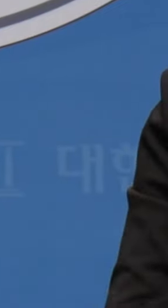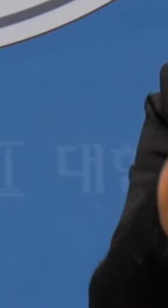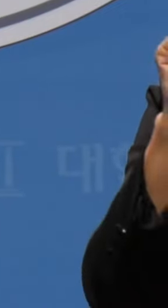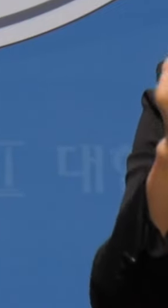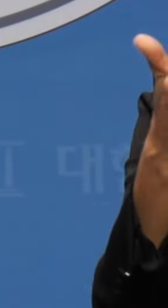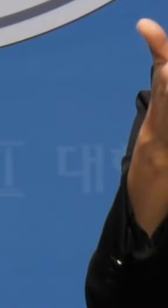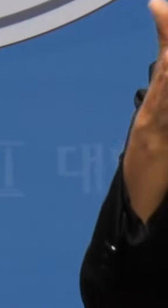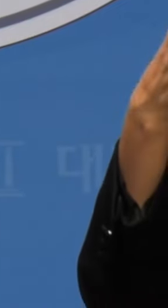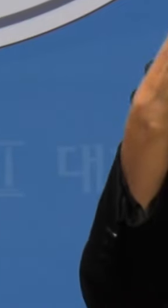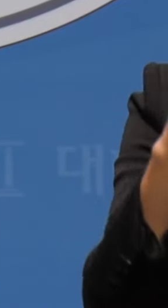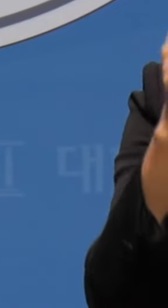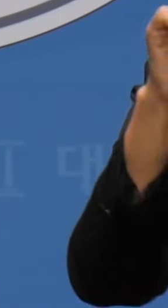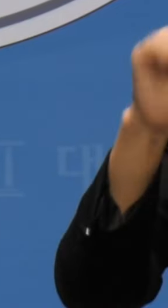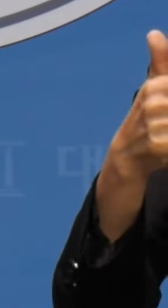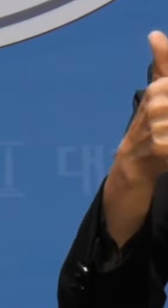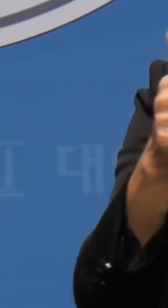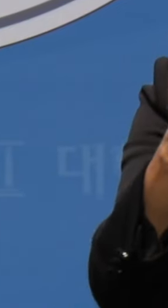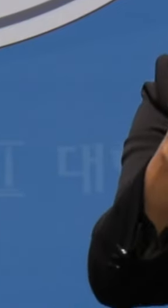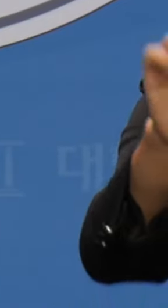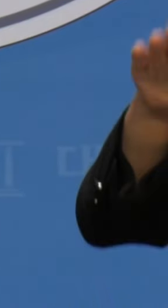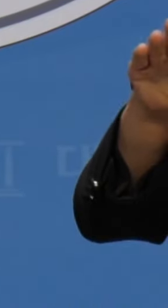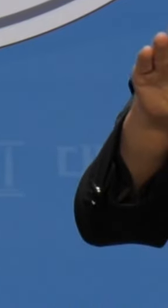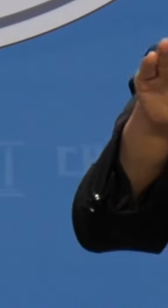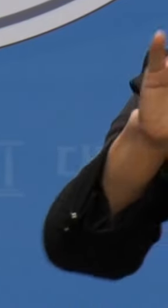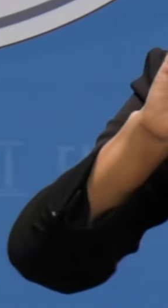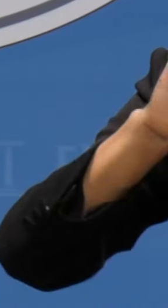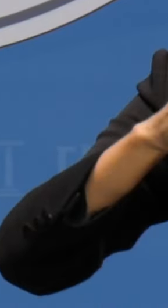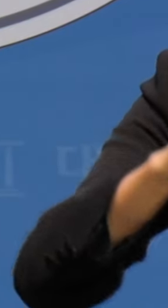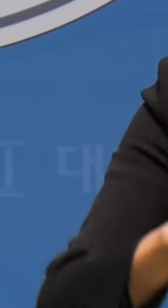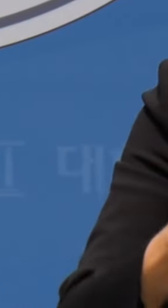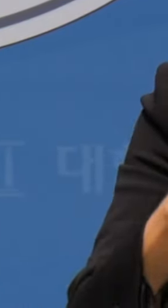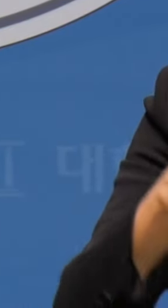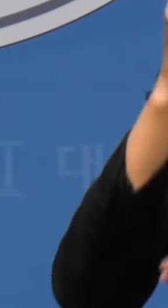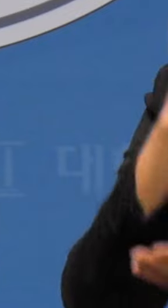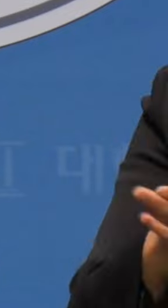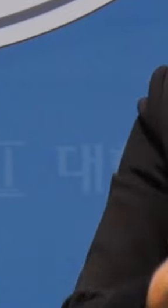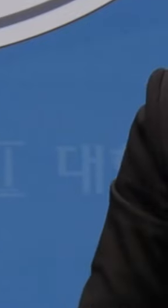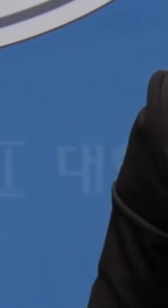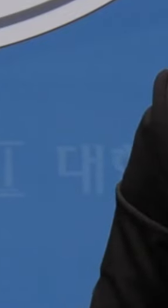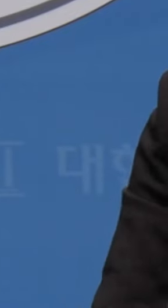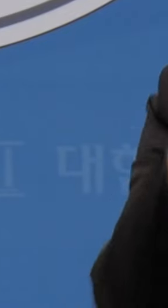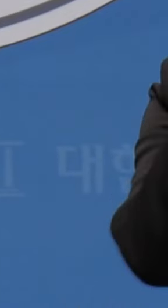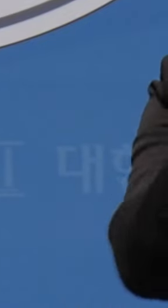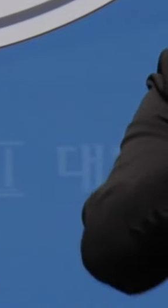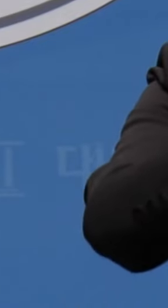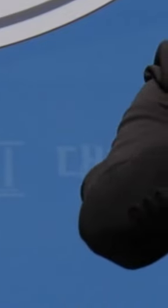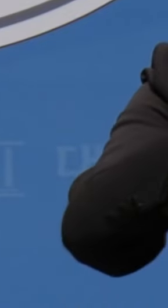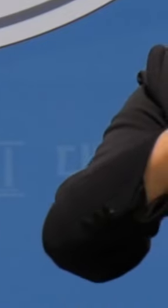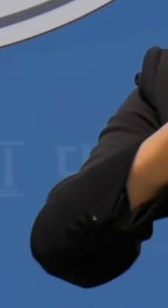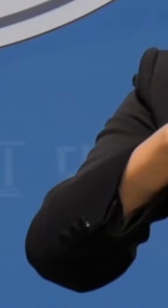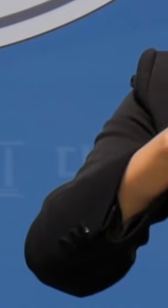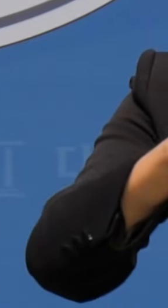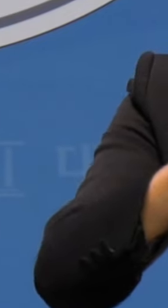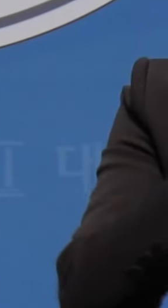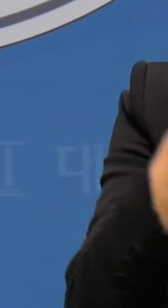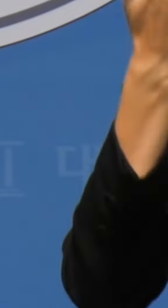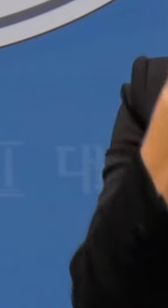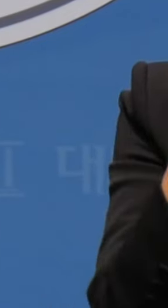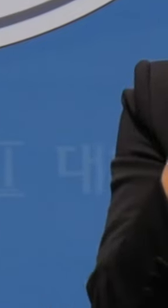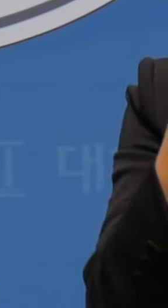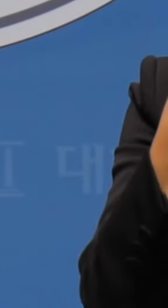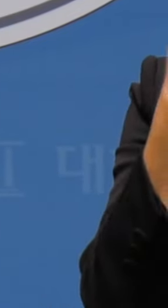한동훈 대표는 국민을 기만하지 말고 여론 조작의 실체부터 밝히십시오.